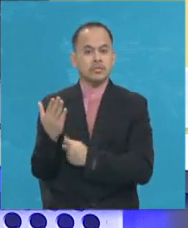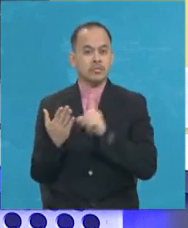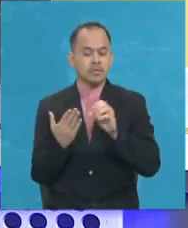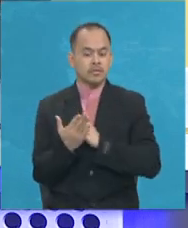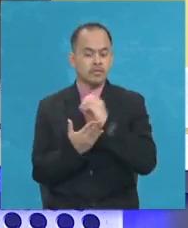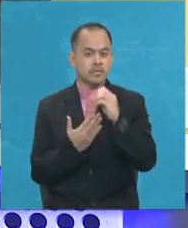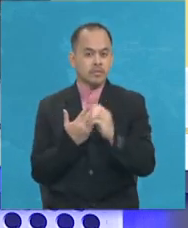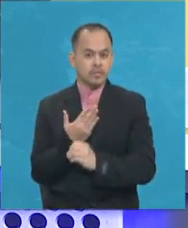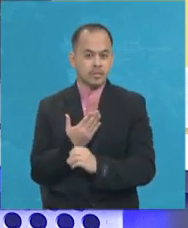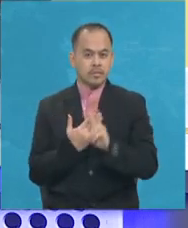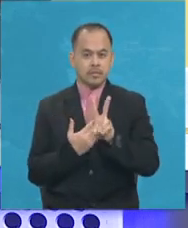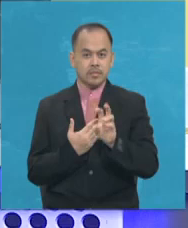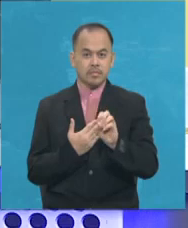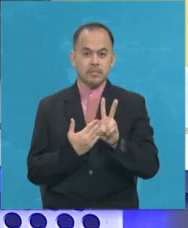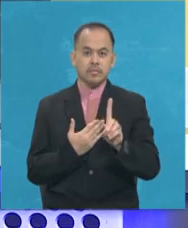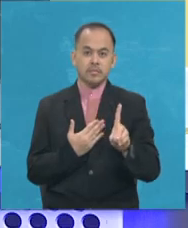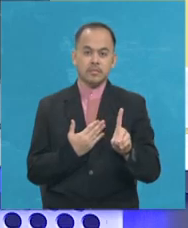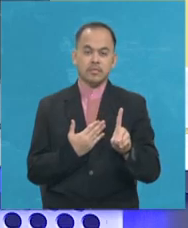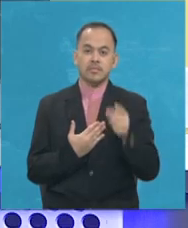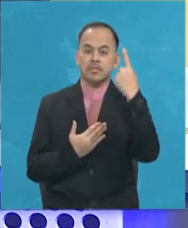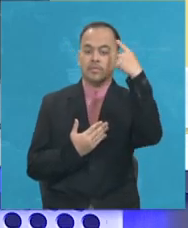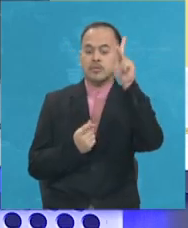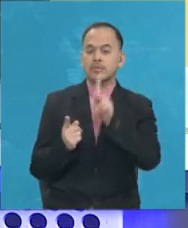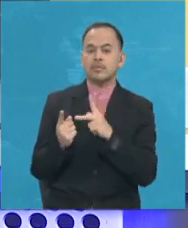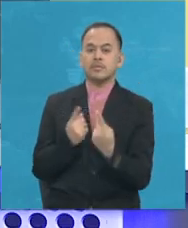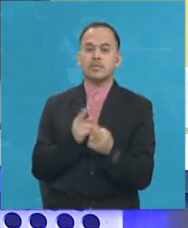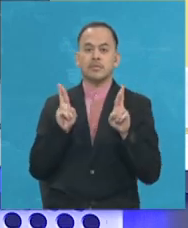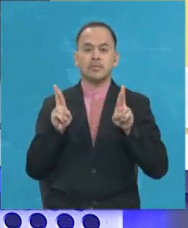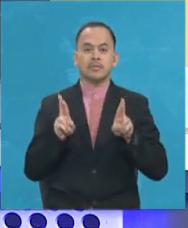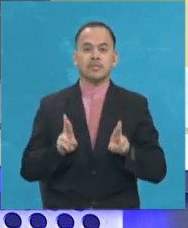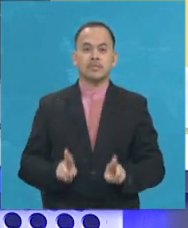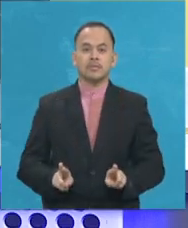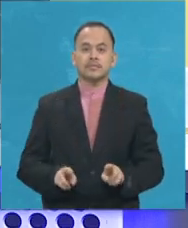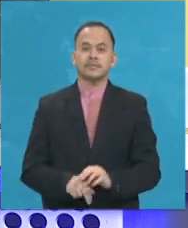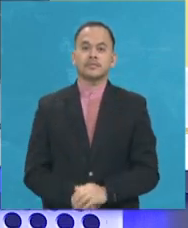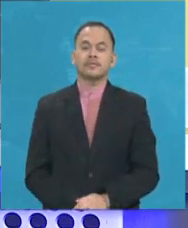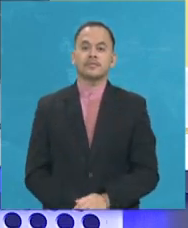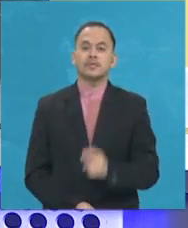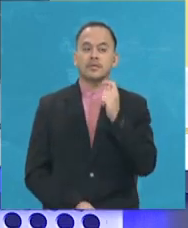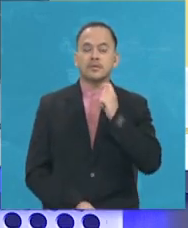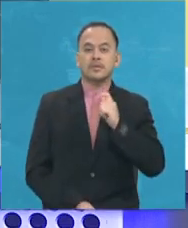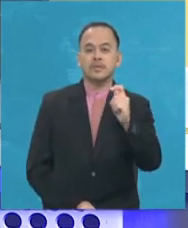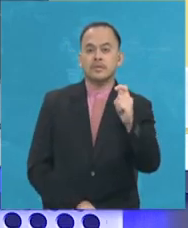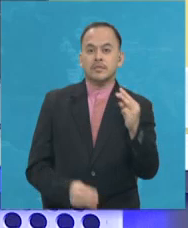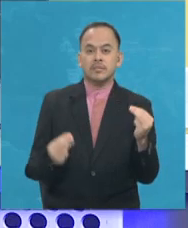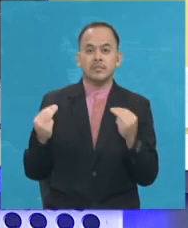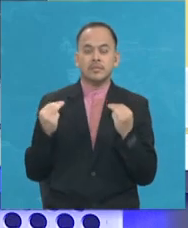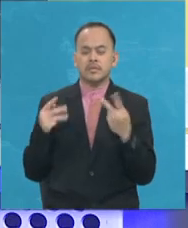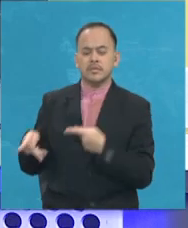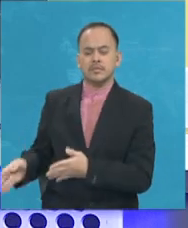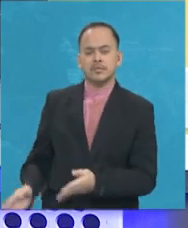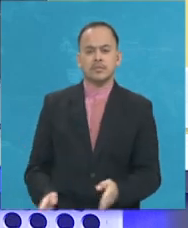okt 2012 1 bagi kesejahteraan rakyat dan penduduk baik kita pada majelis Menghadap dan